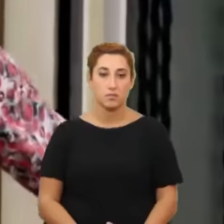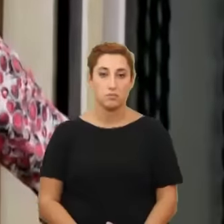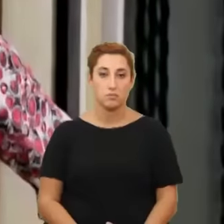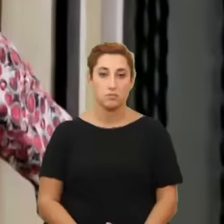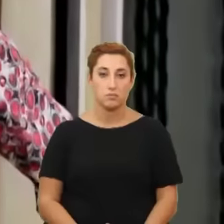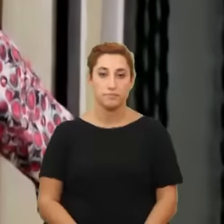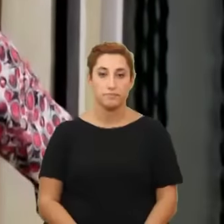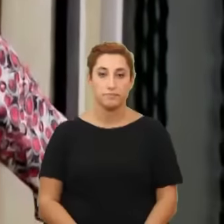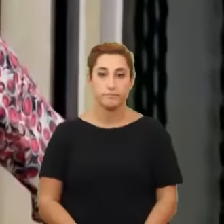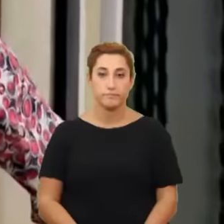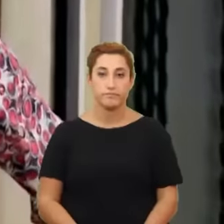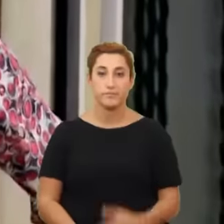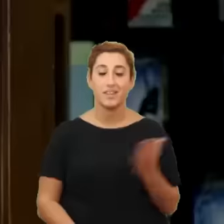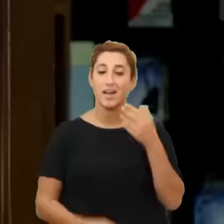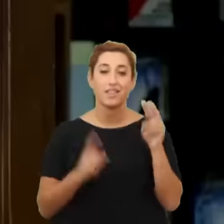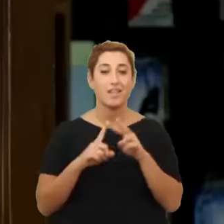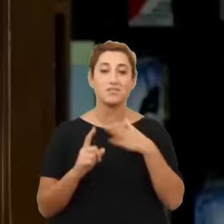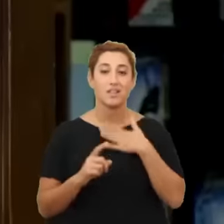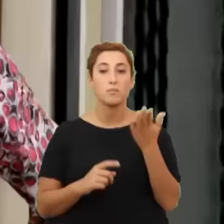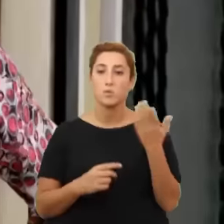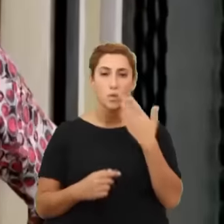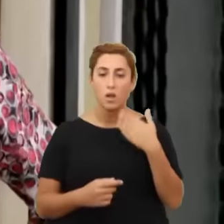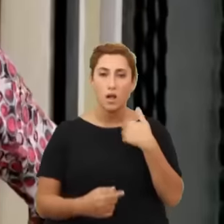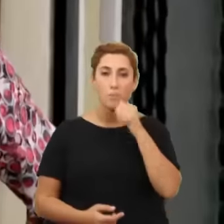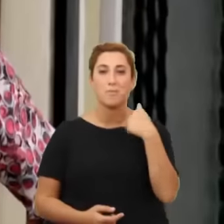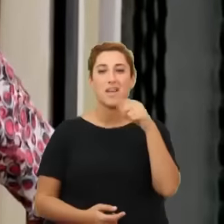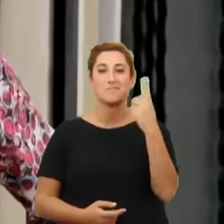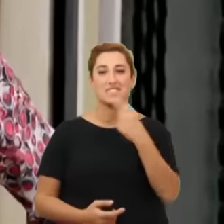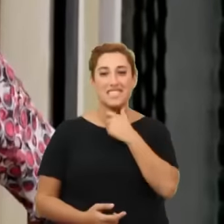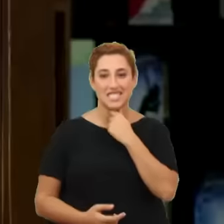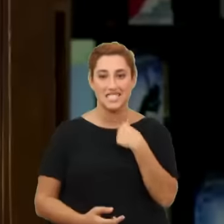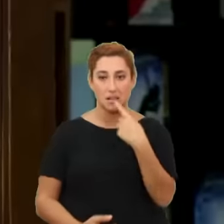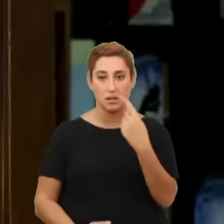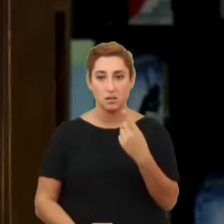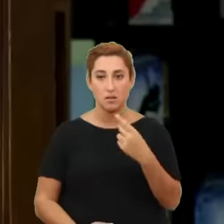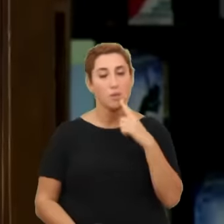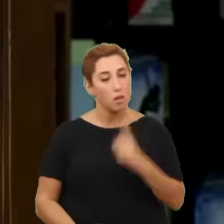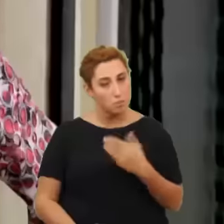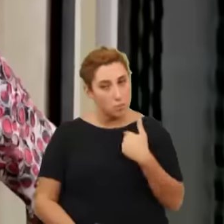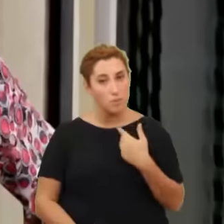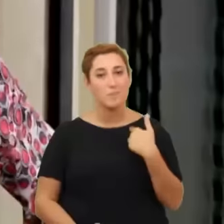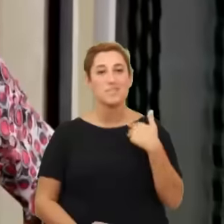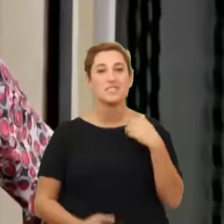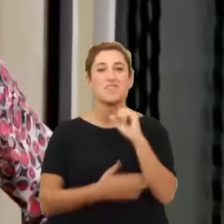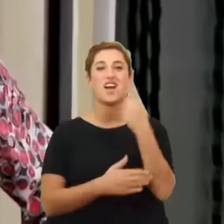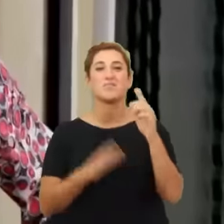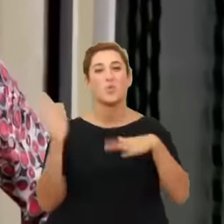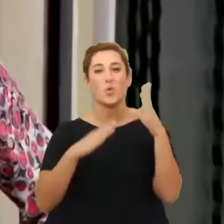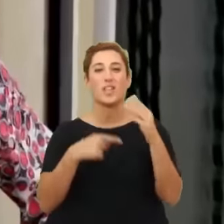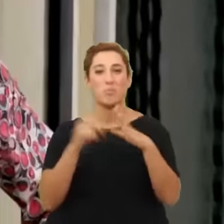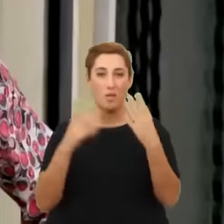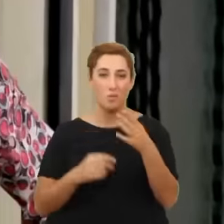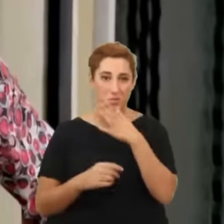bakıyor. Ya Nevzat'ım ya. Buyur abi. Ben senden bir şey rica etsem. Emret abim ben. Bizim çırak dayağı yedi, iptal